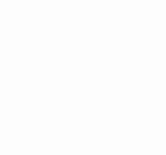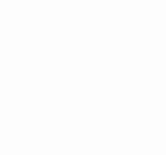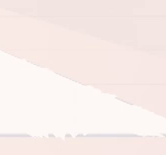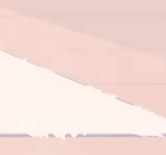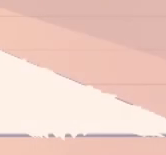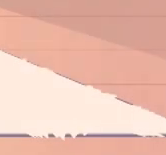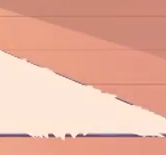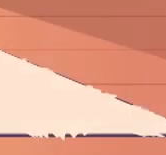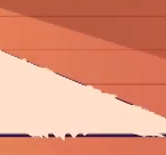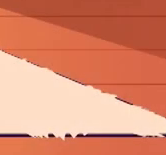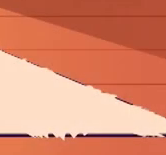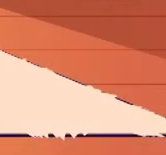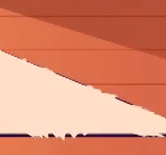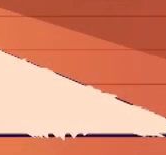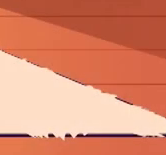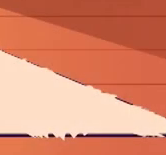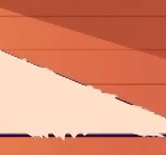KPM.